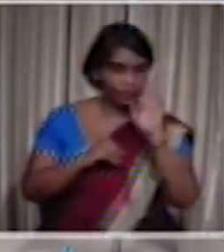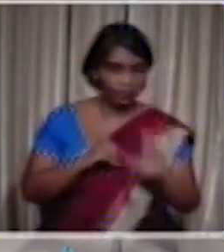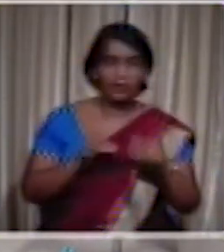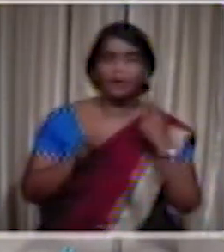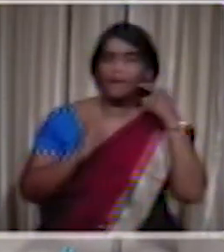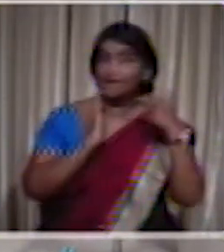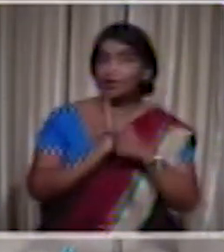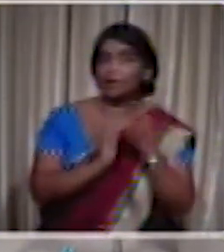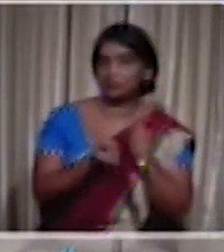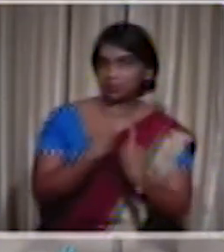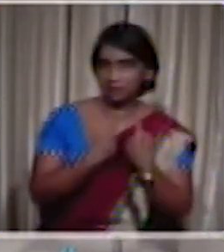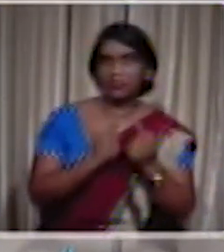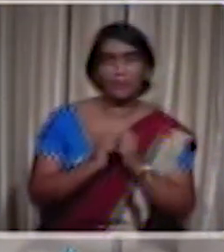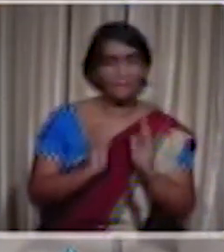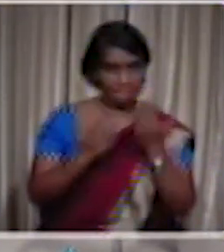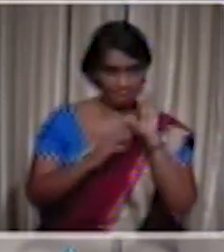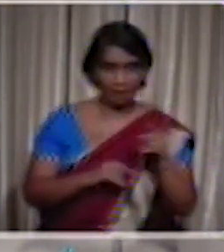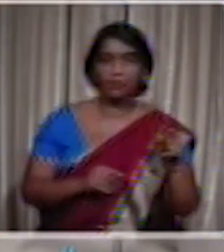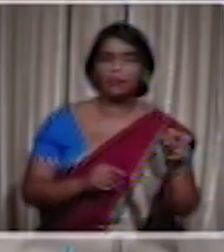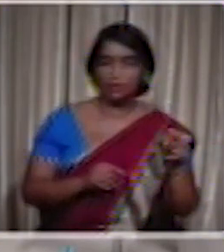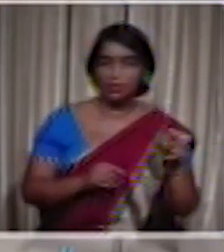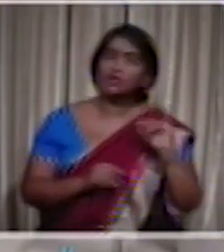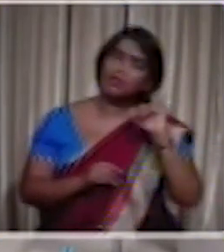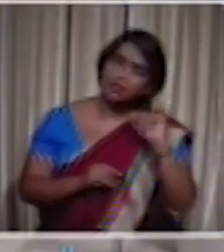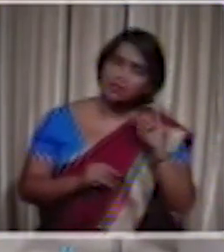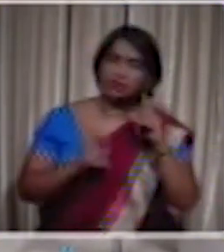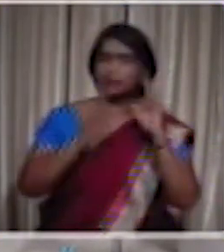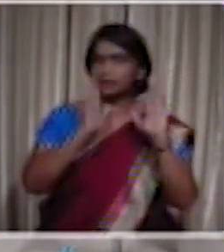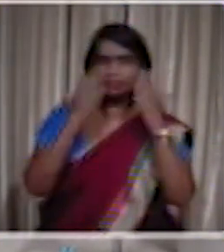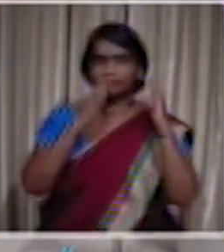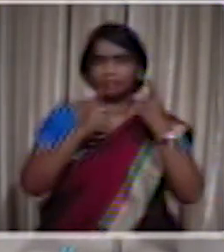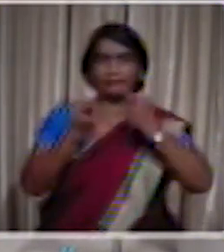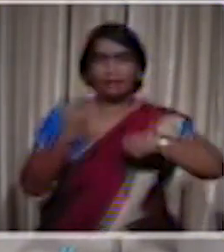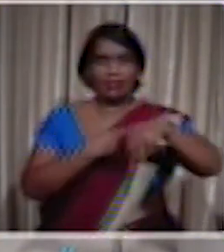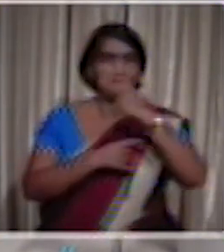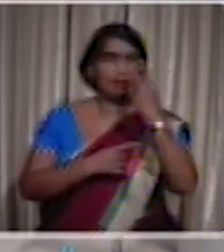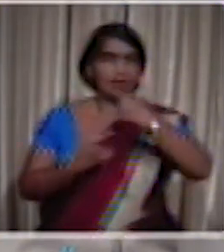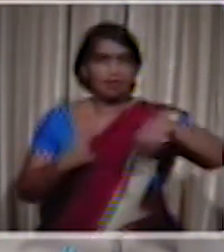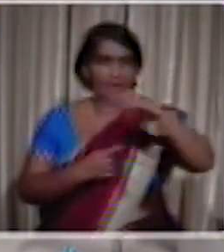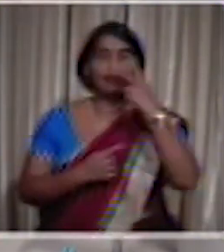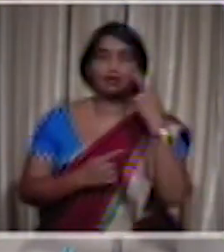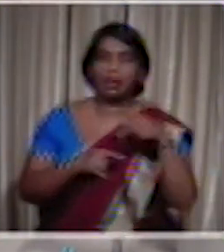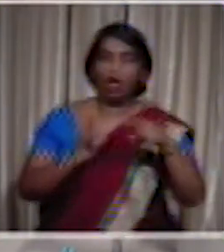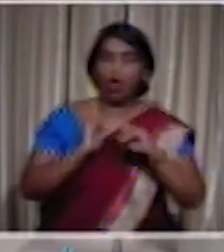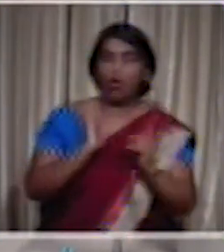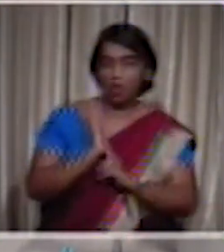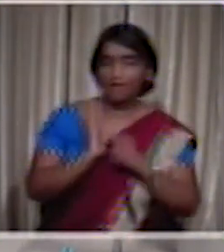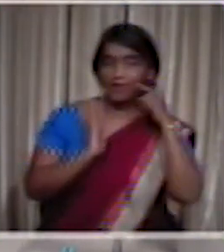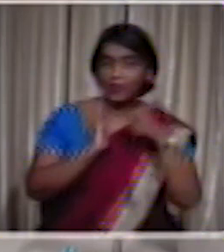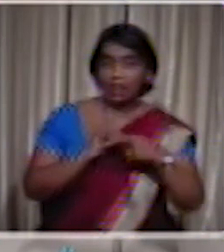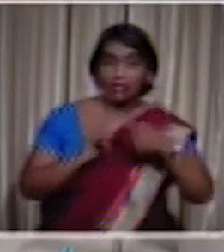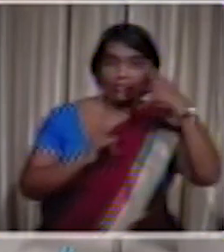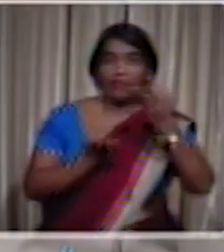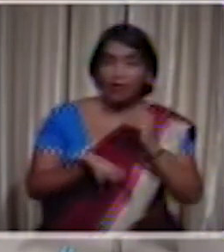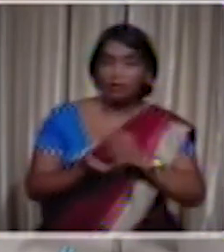පත්‍ර සමීක්ෂණය ආරම්භ කරන සමහරවිට වට දෙකකින් යනවා දැන් මේ දවස්වල සාමාන්‍ය පෙළ විභාගයේ දෙවැනි වටේ ක්‍රියාත්මක වෙන්නේ